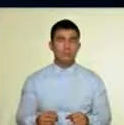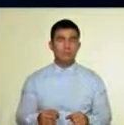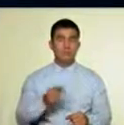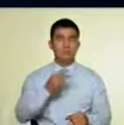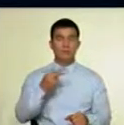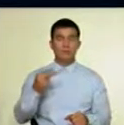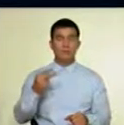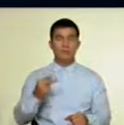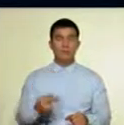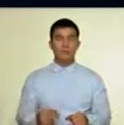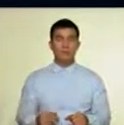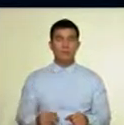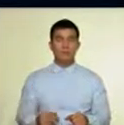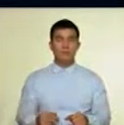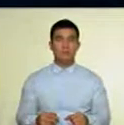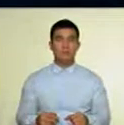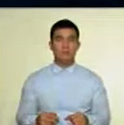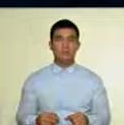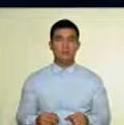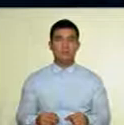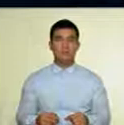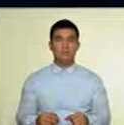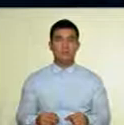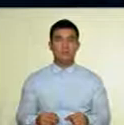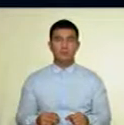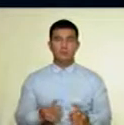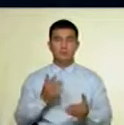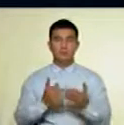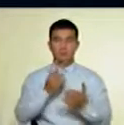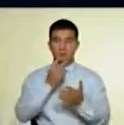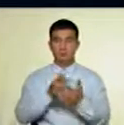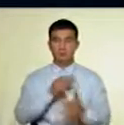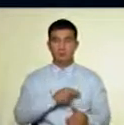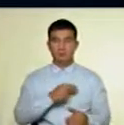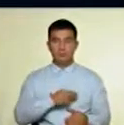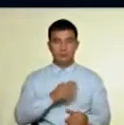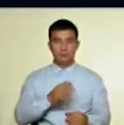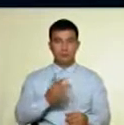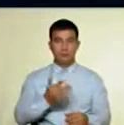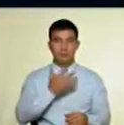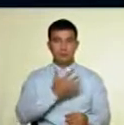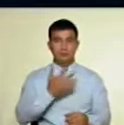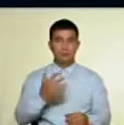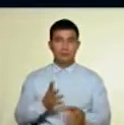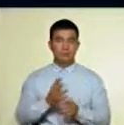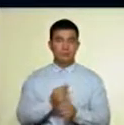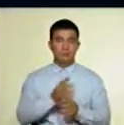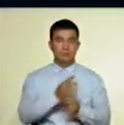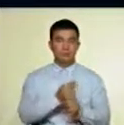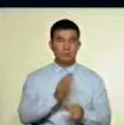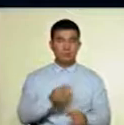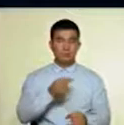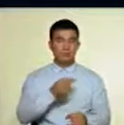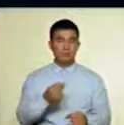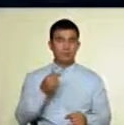barobar. Demek ishlaydigan bo'lsak 5 bilan 5 ni qisqartirib yuboramiz. Minus